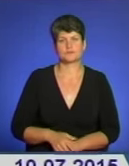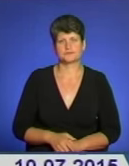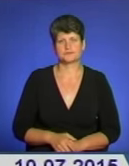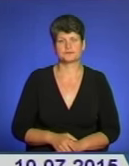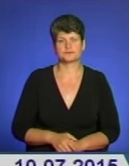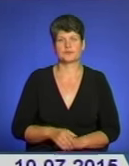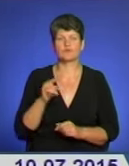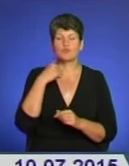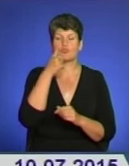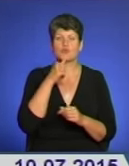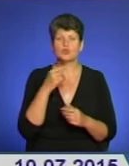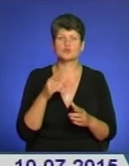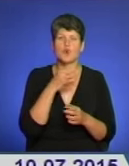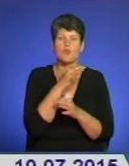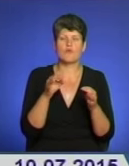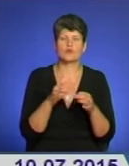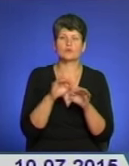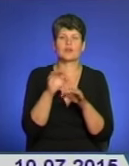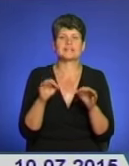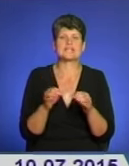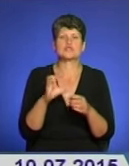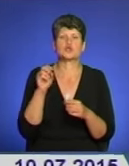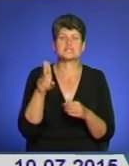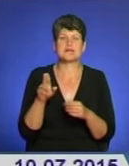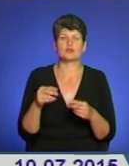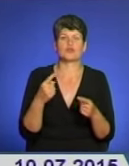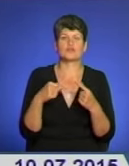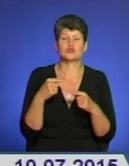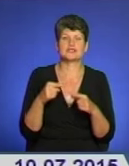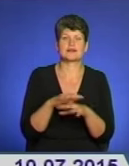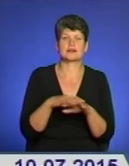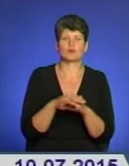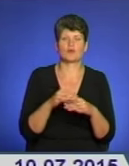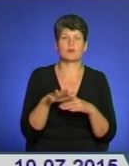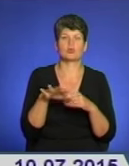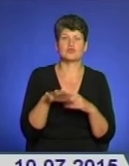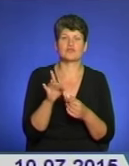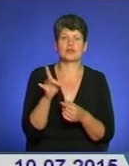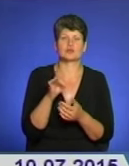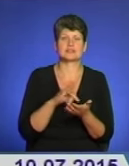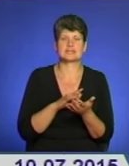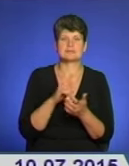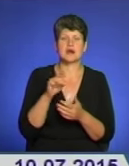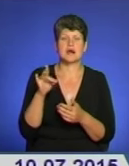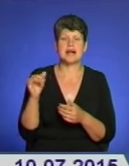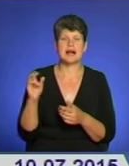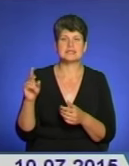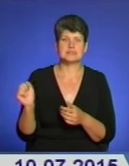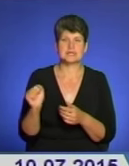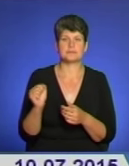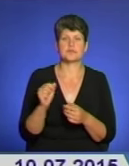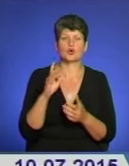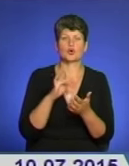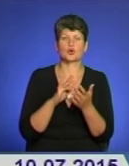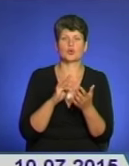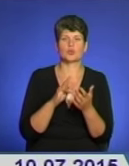Цьогоріч жваво обговорюють проекти соціального відродження ринкових площ у районних центрах нашої області. Зокрема, збаразька концепція архітектора